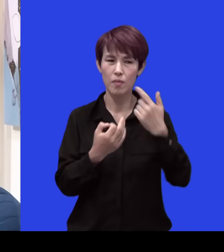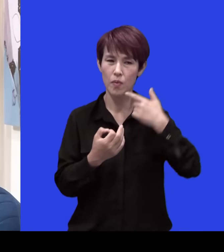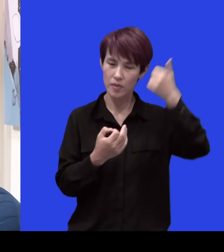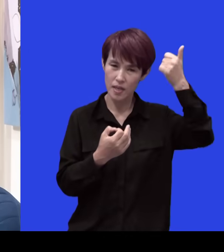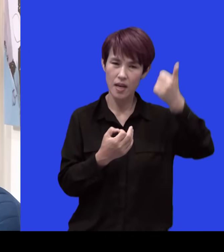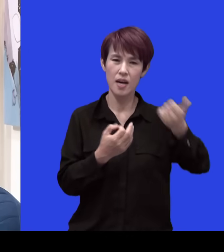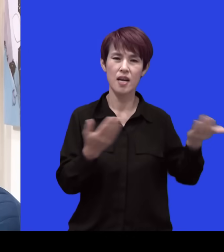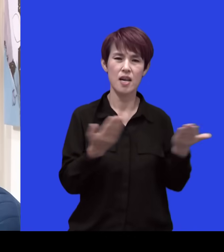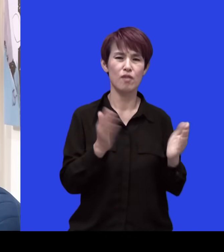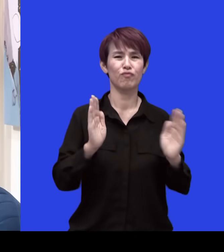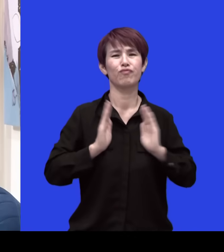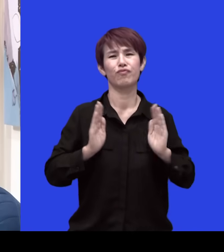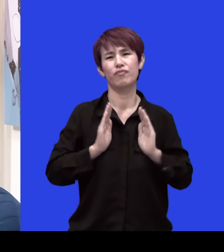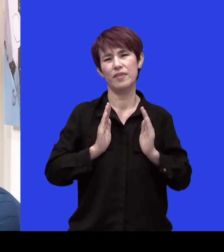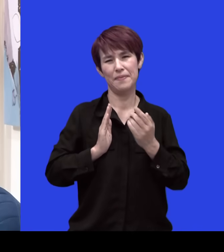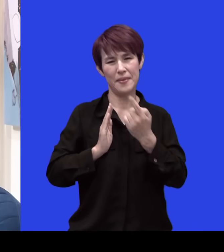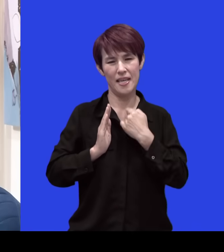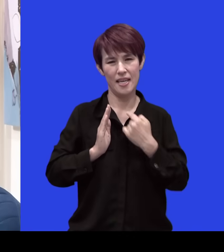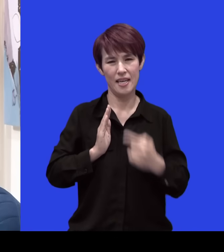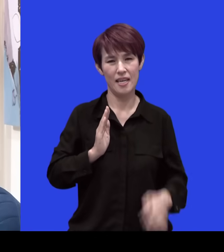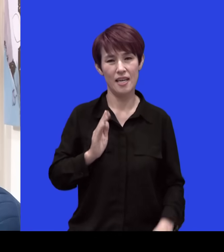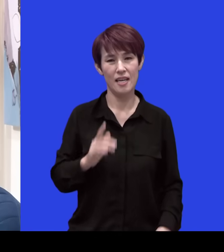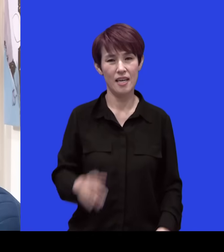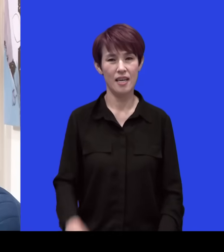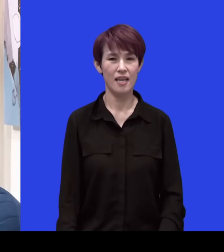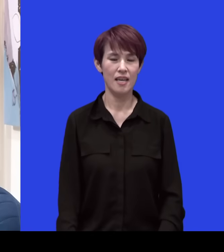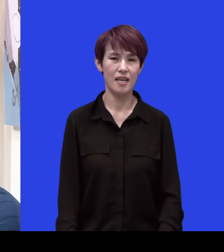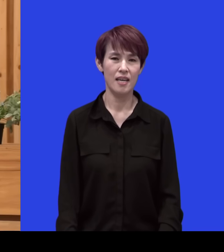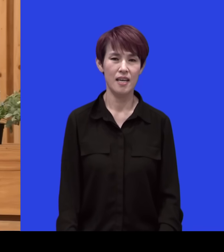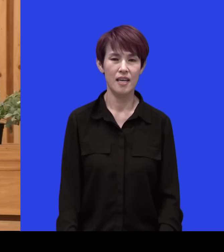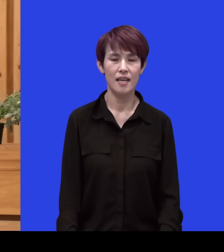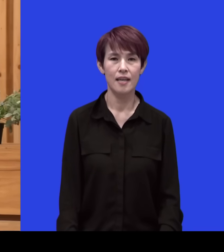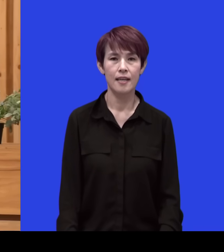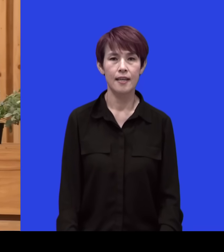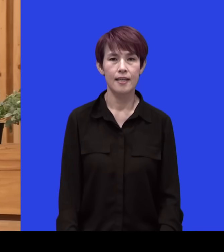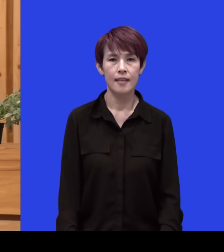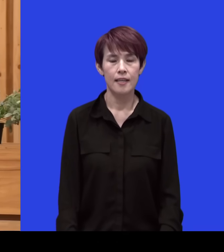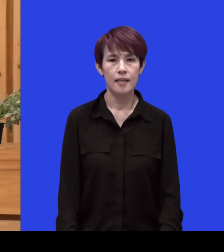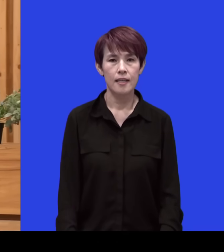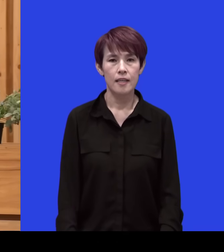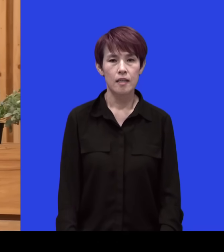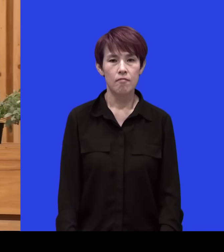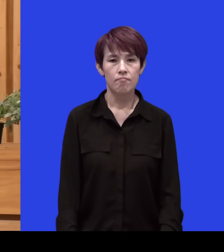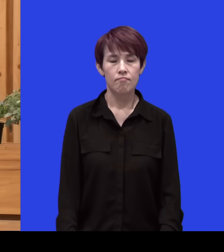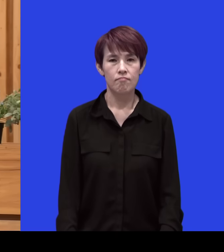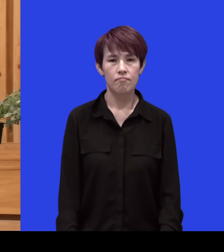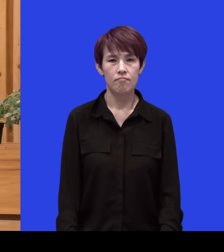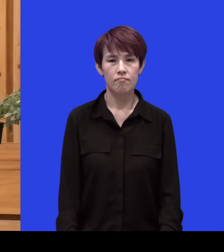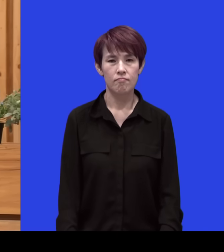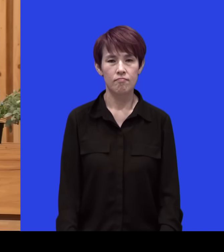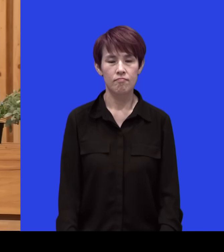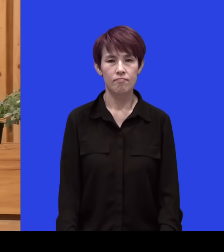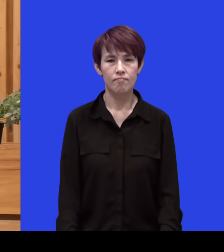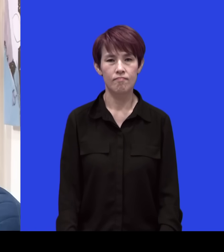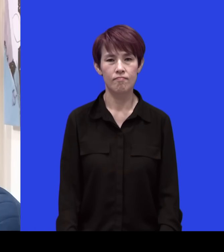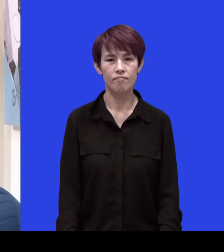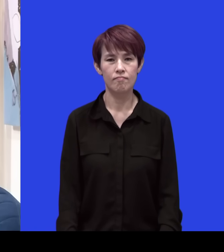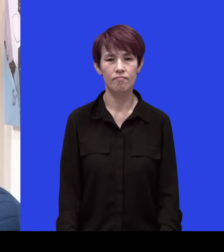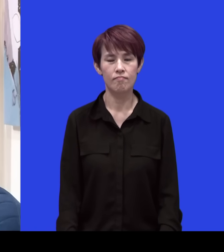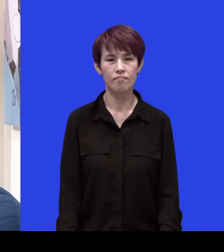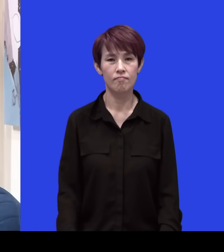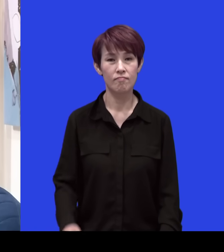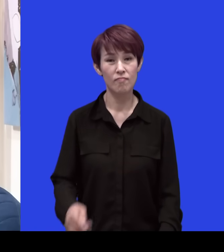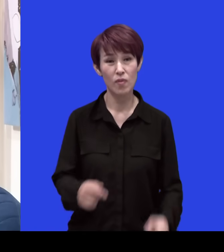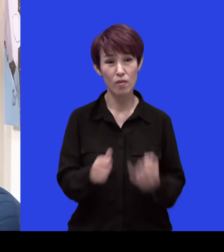협동 목사로 네, 네, 가서 있으니까 우리 집사람은 전혀 책임이 없고 네, 네, 그러면 그냥 성도나 마찬가지죠. 예,